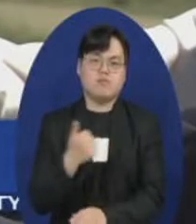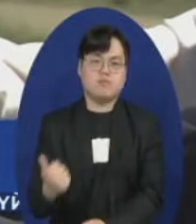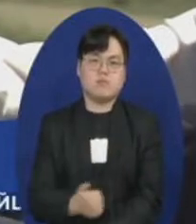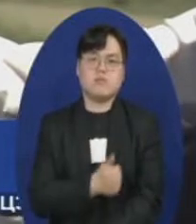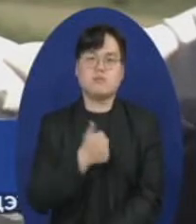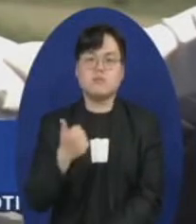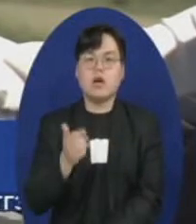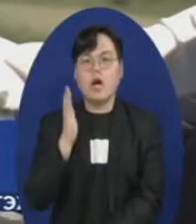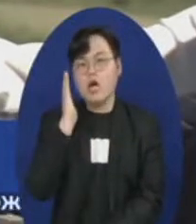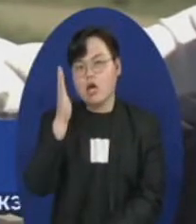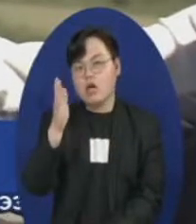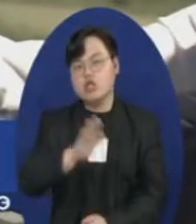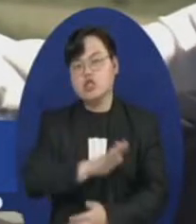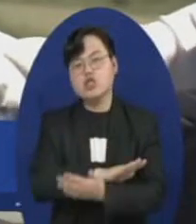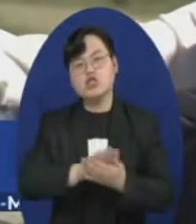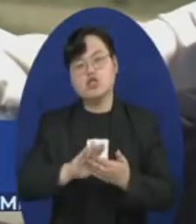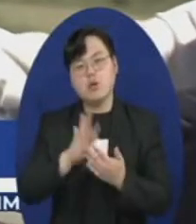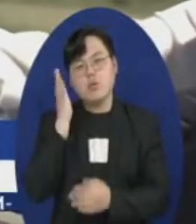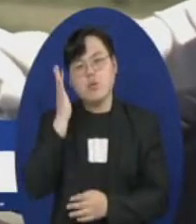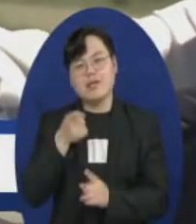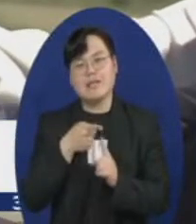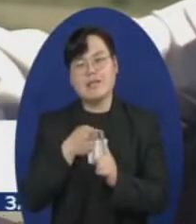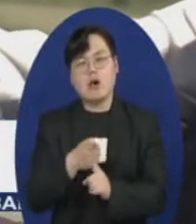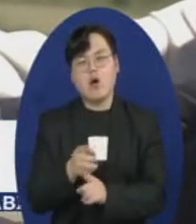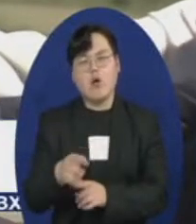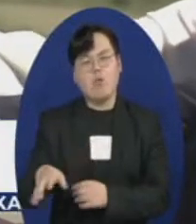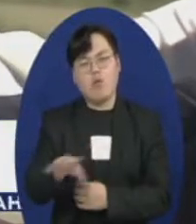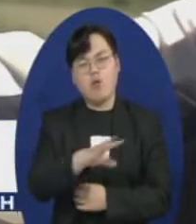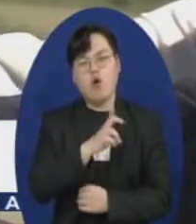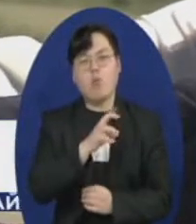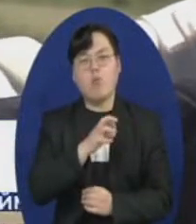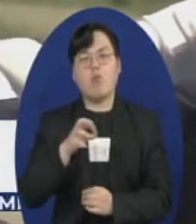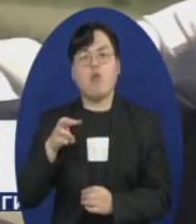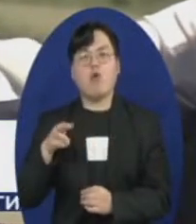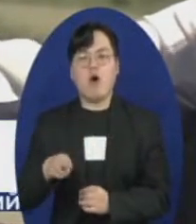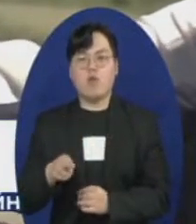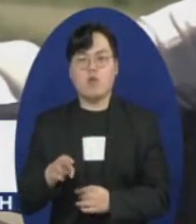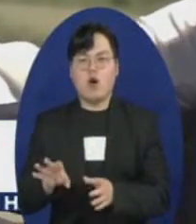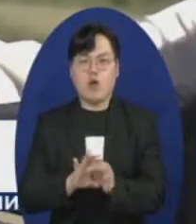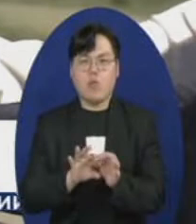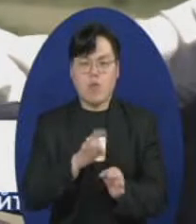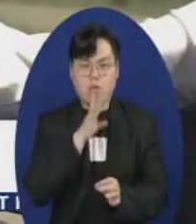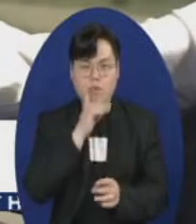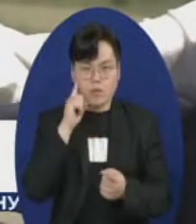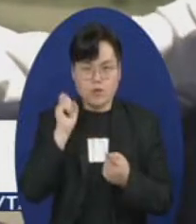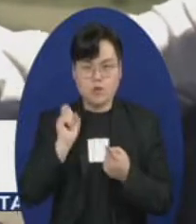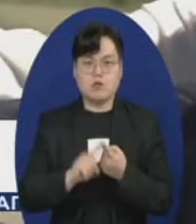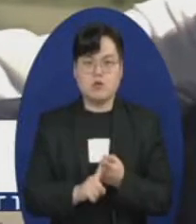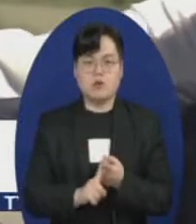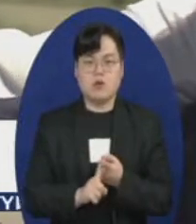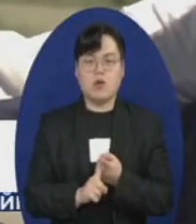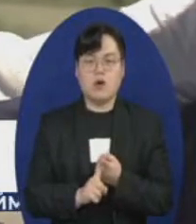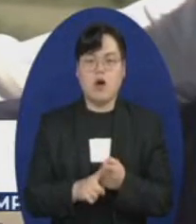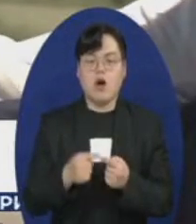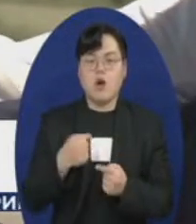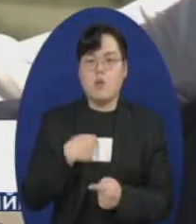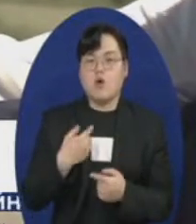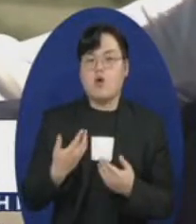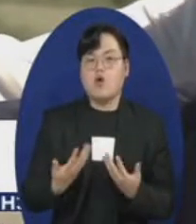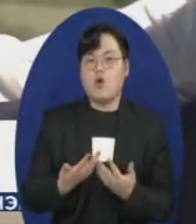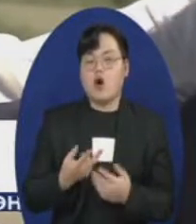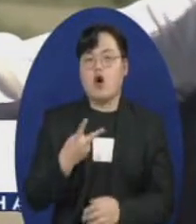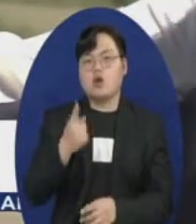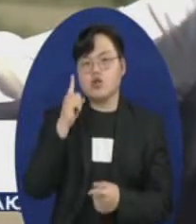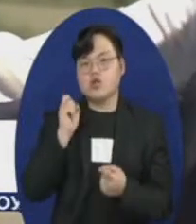цаашлаад бид нар шин сэргэлтийн бодлогын хүрээнд бүх боомтуудаа холбох юм зорилтыг тавиад явж байна. Өнөөдөр би энд